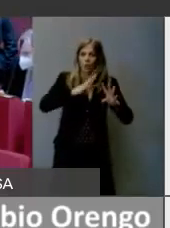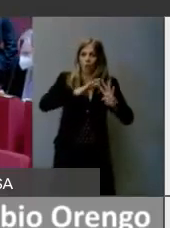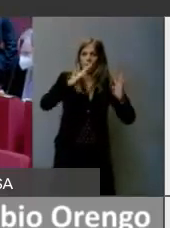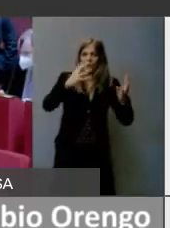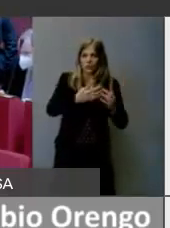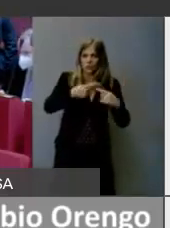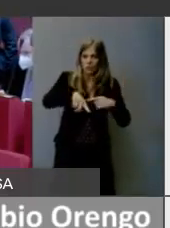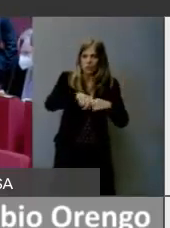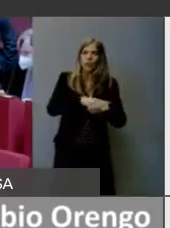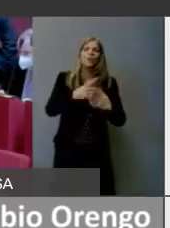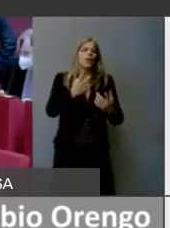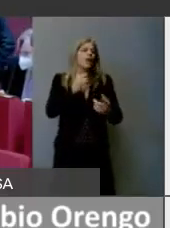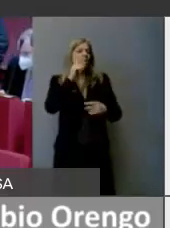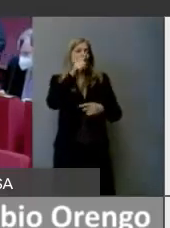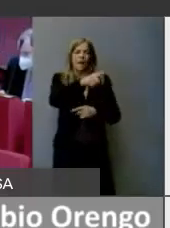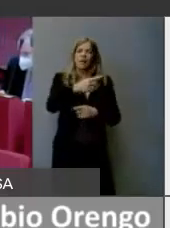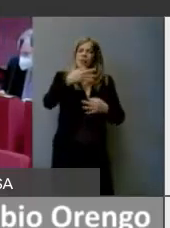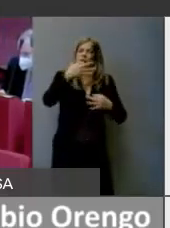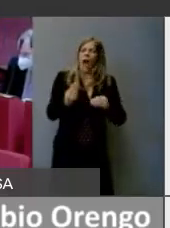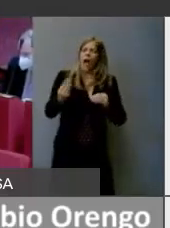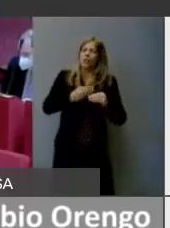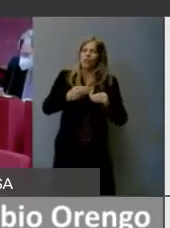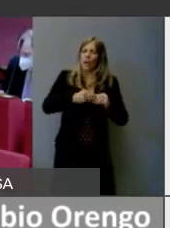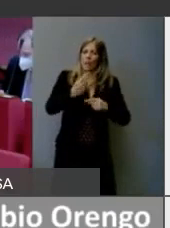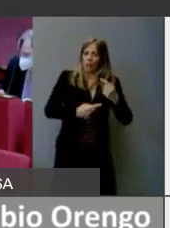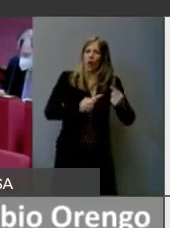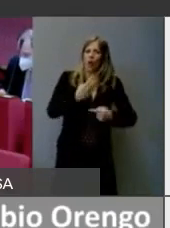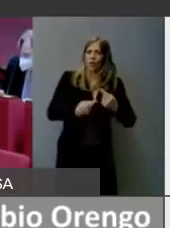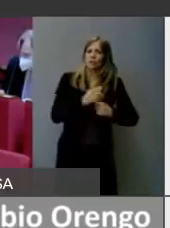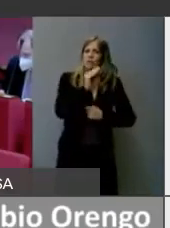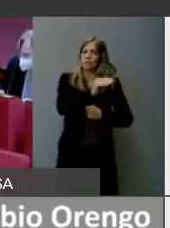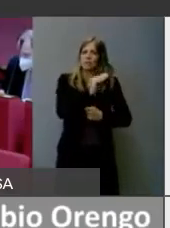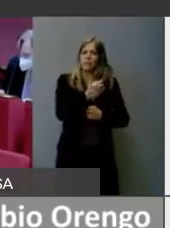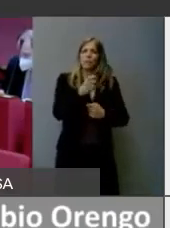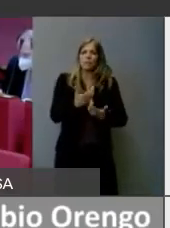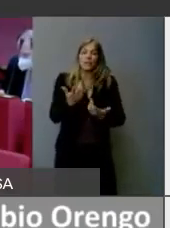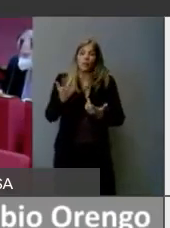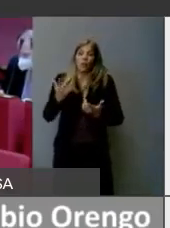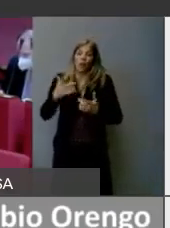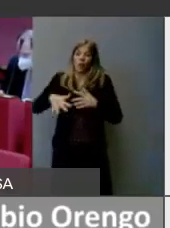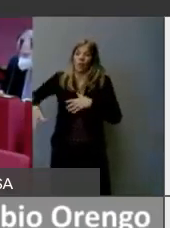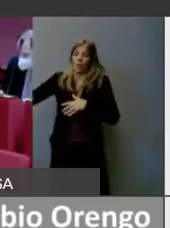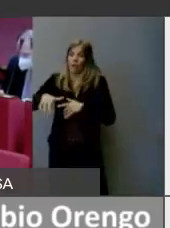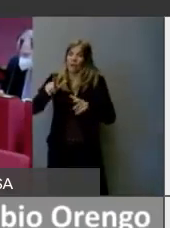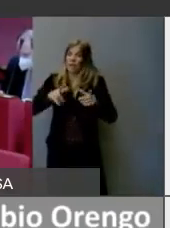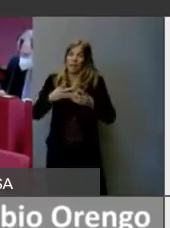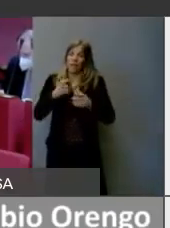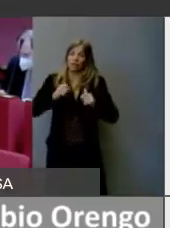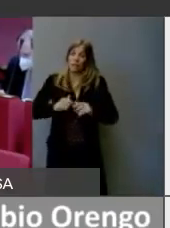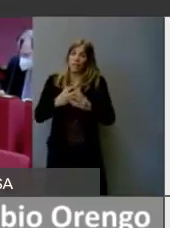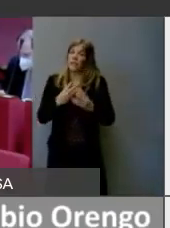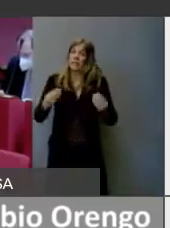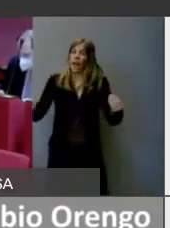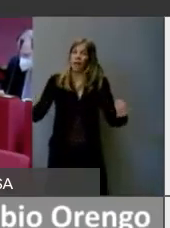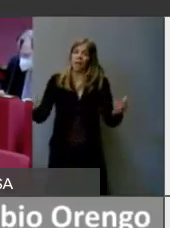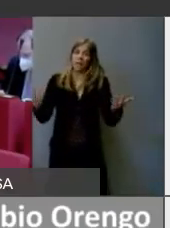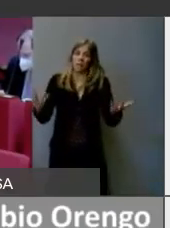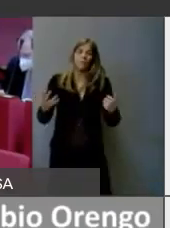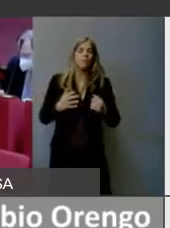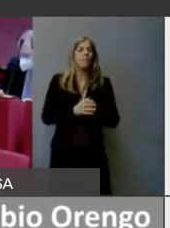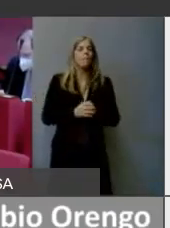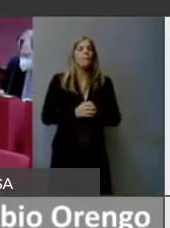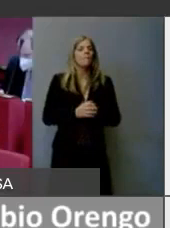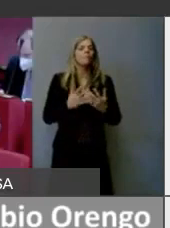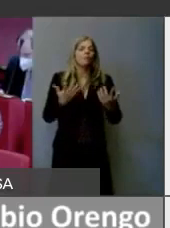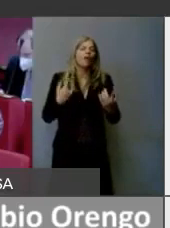sua ci fosse un aggiornamento continuo, proprio perché stiamo parlando di molti cittadini e di una situazione diffusa. Rimaniamo in attesa e chiedo